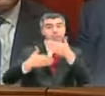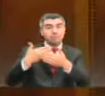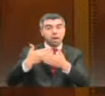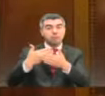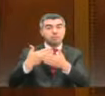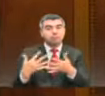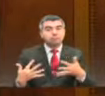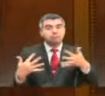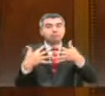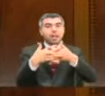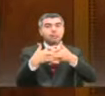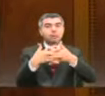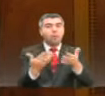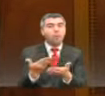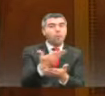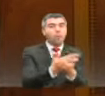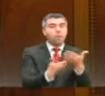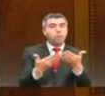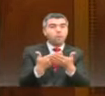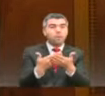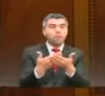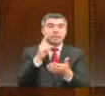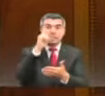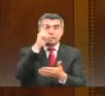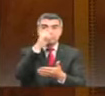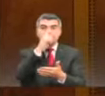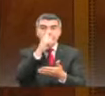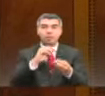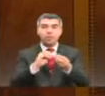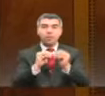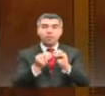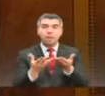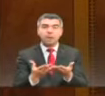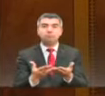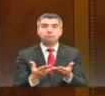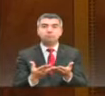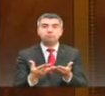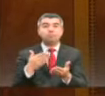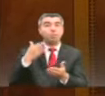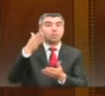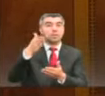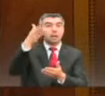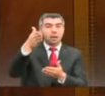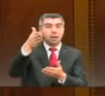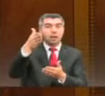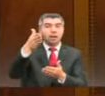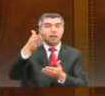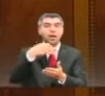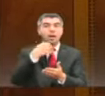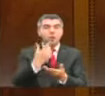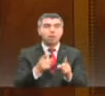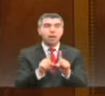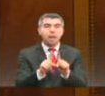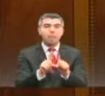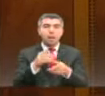تعبئة شاملة لمواجهة التحديات الكبرى التي تنتظرنا على المستويين